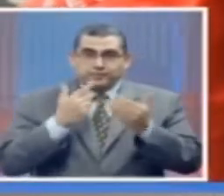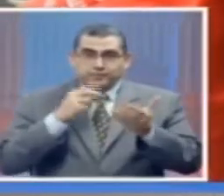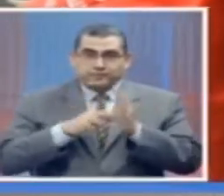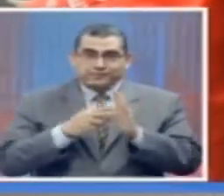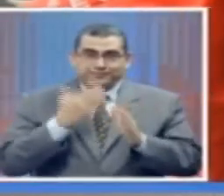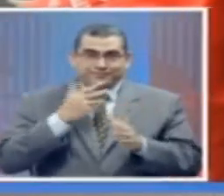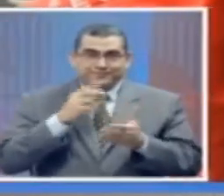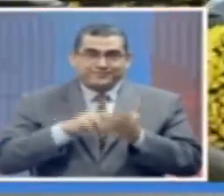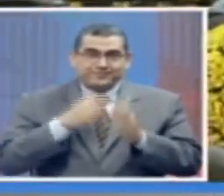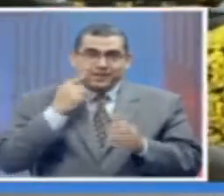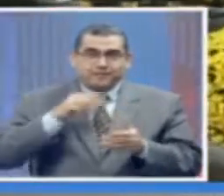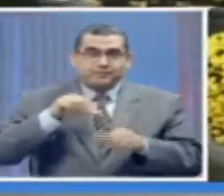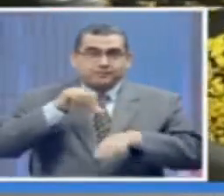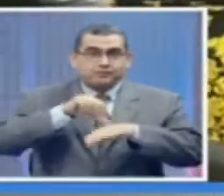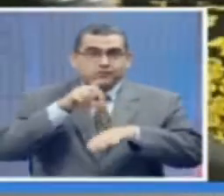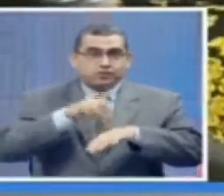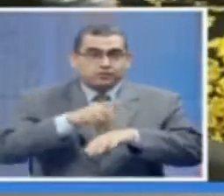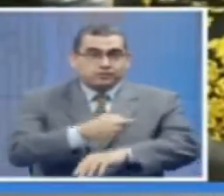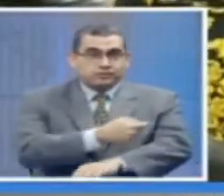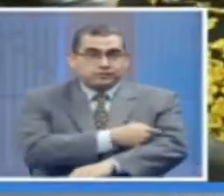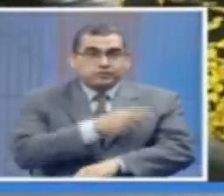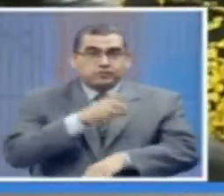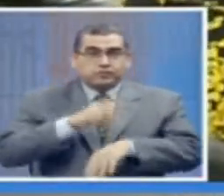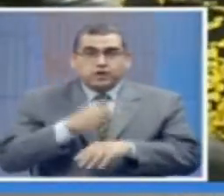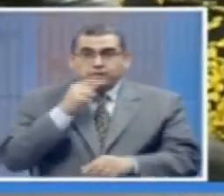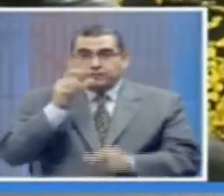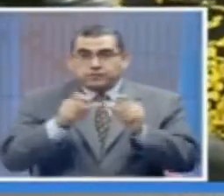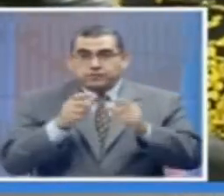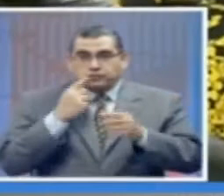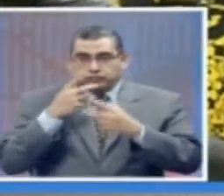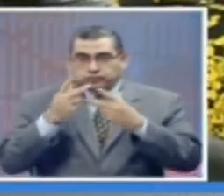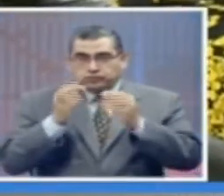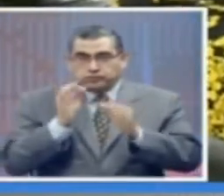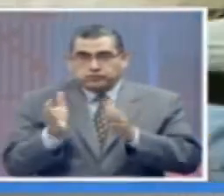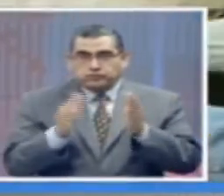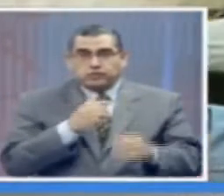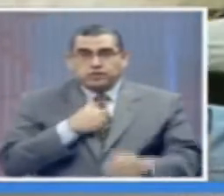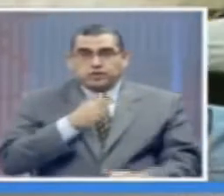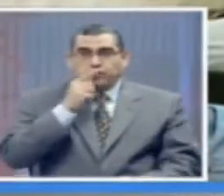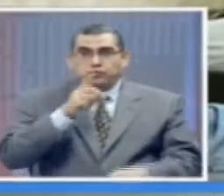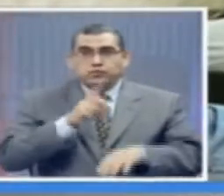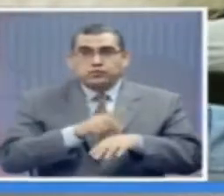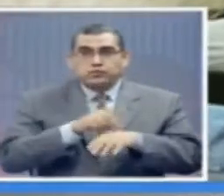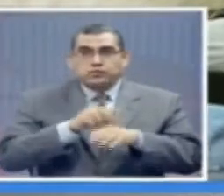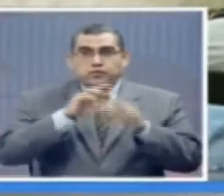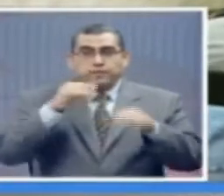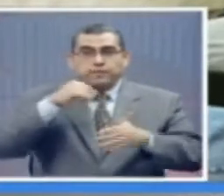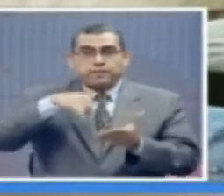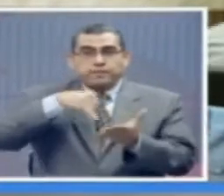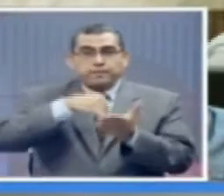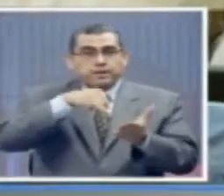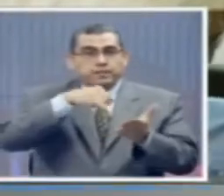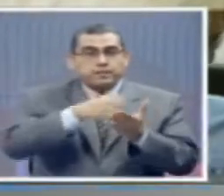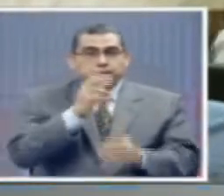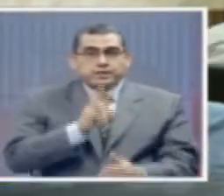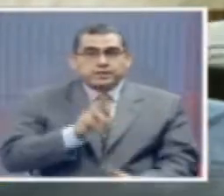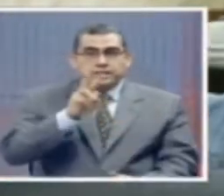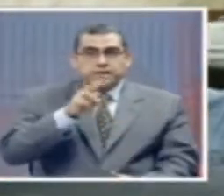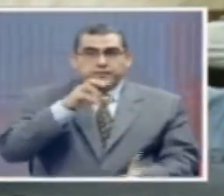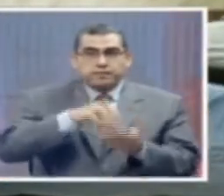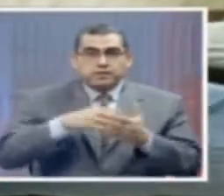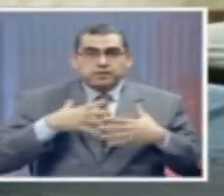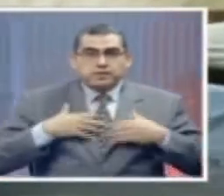بعد أن ثبتت الفحوصات الطبية إصابتهم بتلك الأمراض. منطقة البستان الطبية فيها 7 مراكز طبية وثلاثة مكاتب